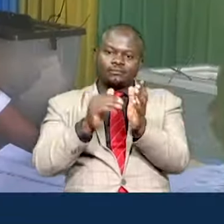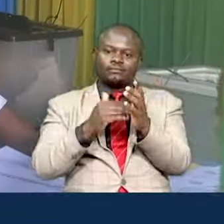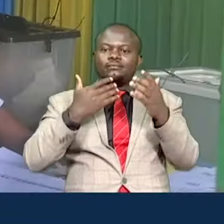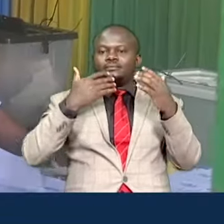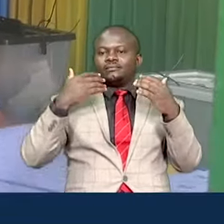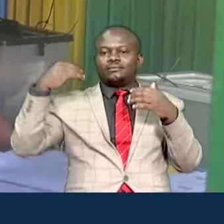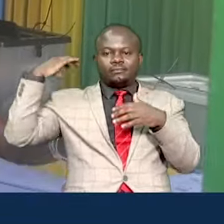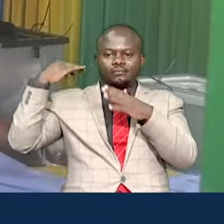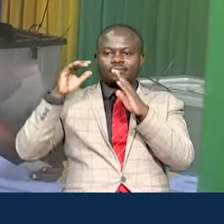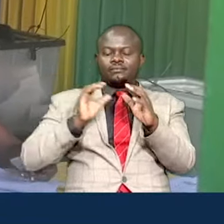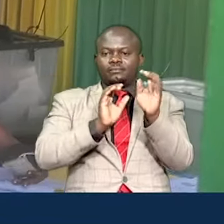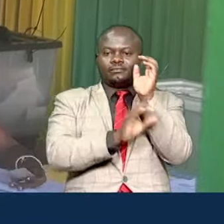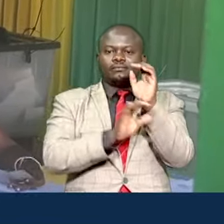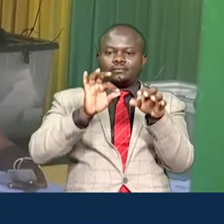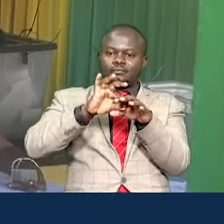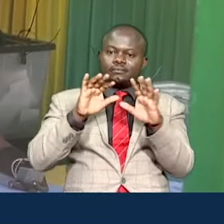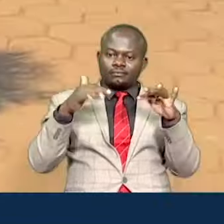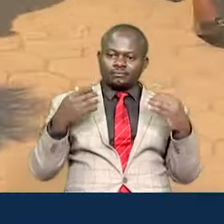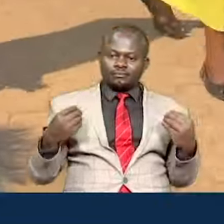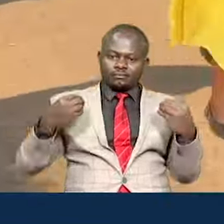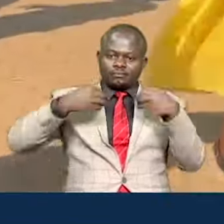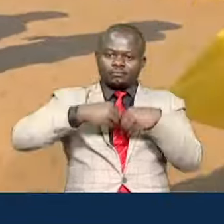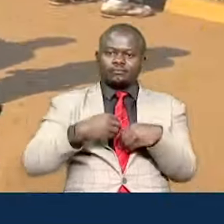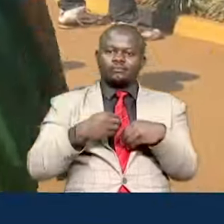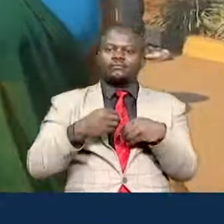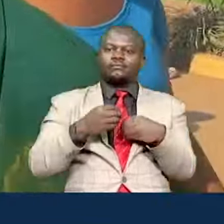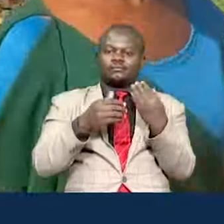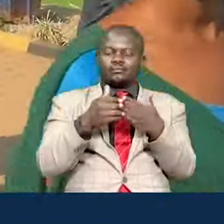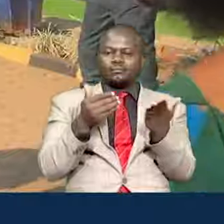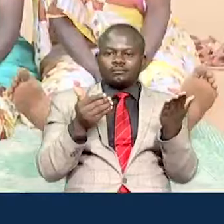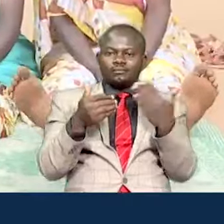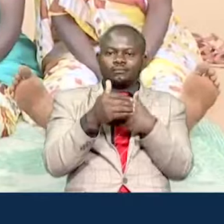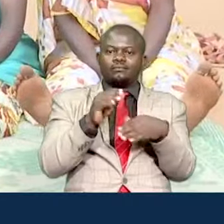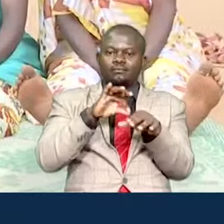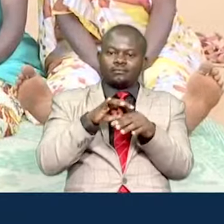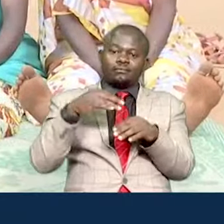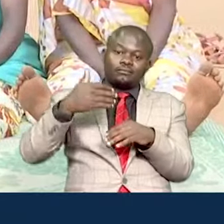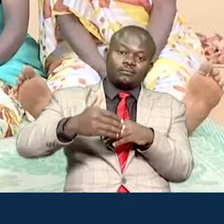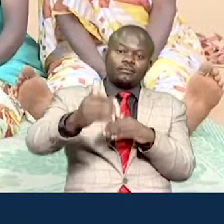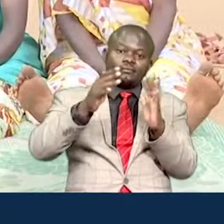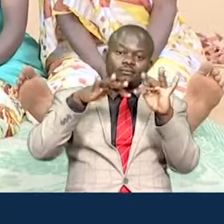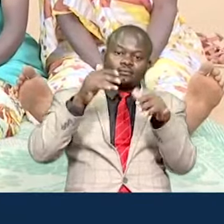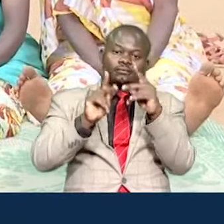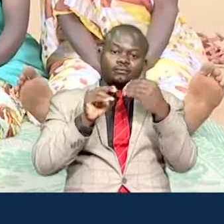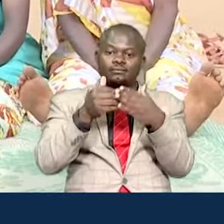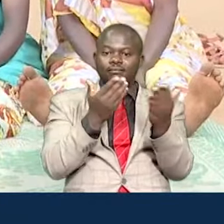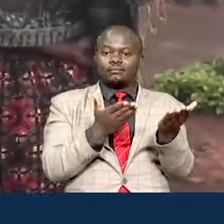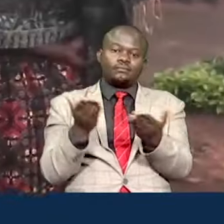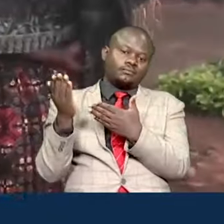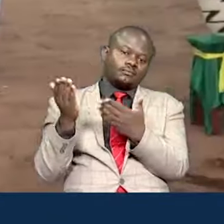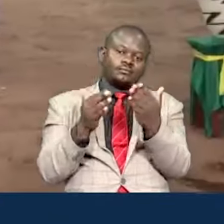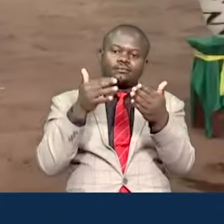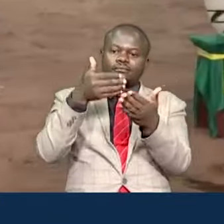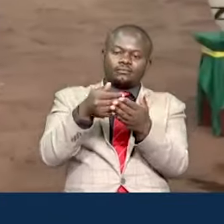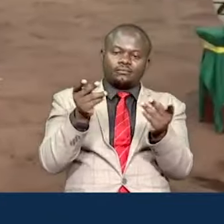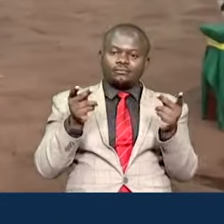ba komisiyo y'igihugu y'amatora bari bambaye, banibishije ibyumba by'itora no hanze yabyo, uburyo abantu bakirwaga kugeza naho